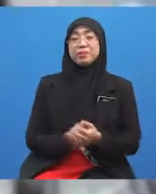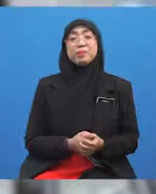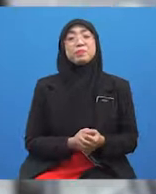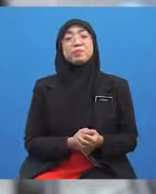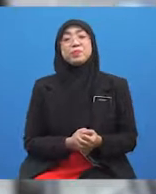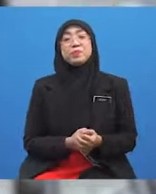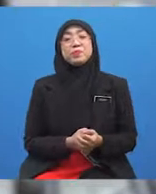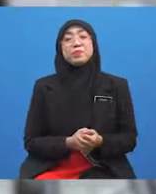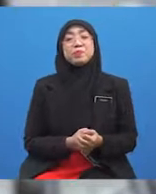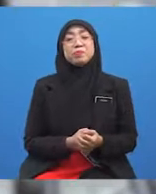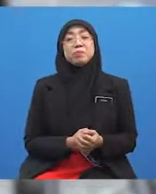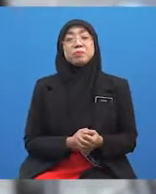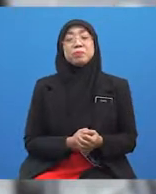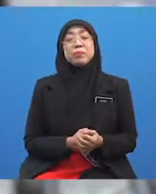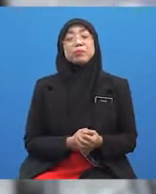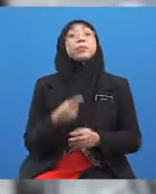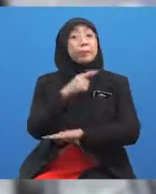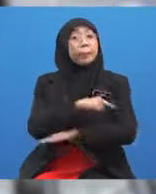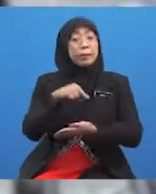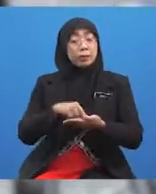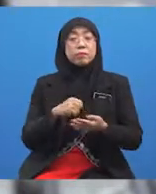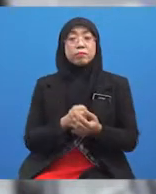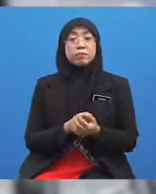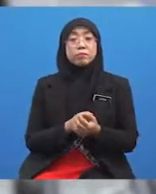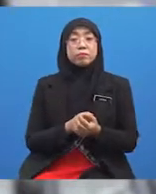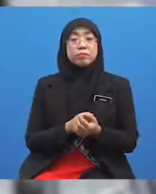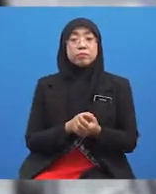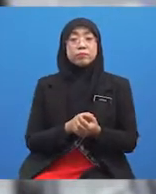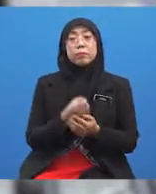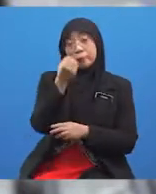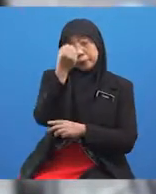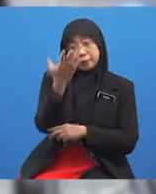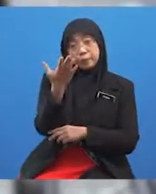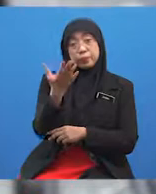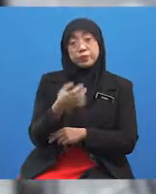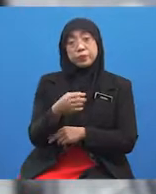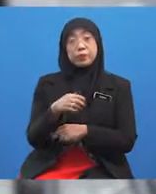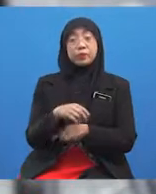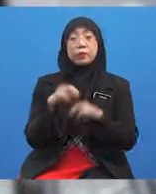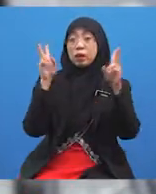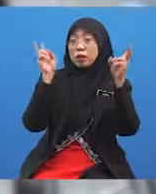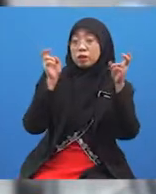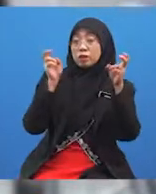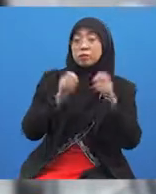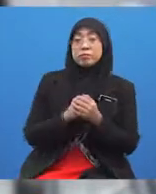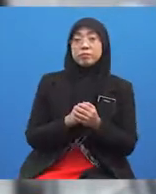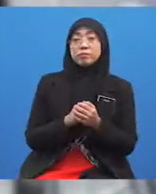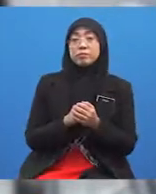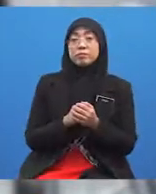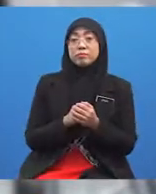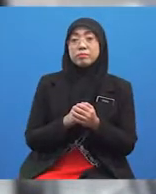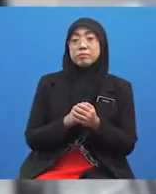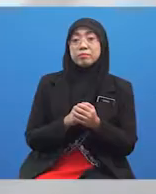Ipoh, Perak. Pada kali ini pelajar, Cikgu akan menerangkan mata pelajaran pengajian perniagaan semester